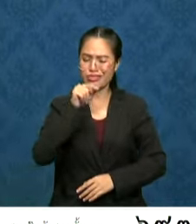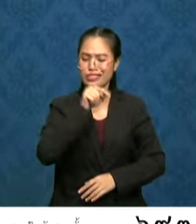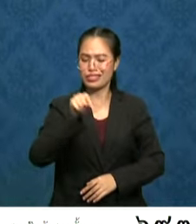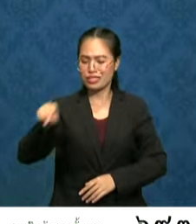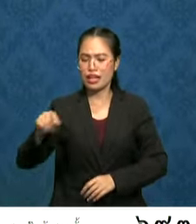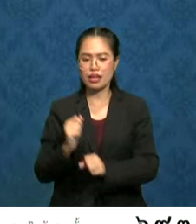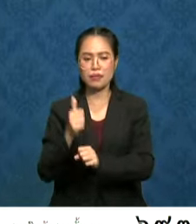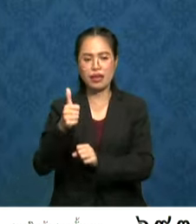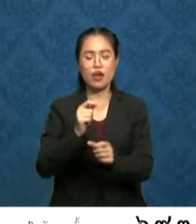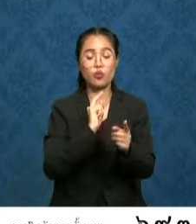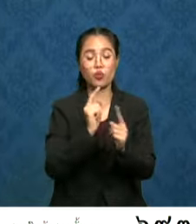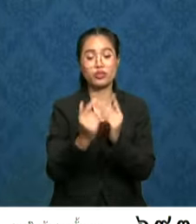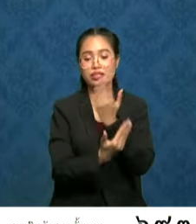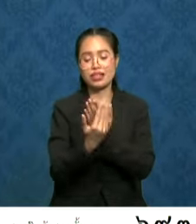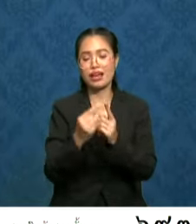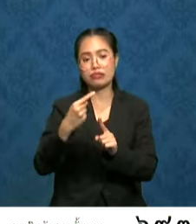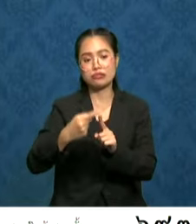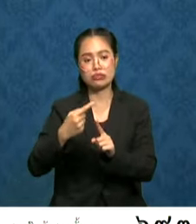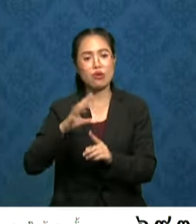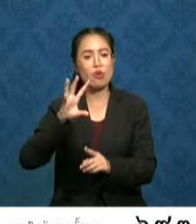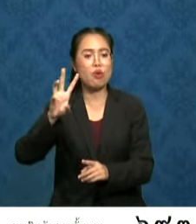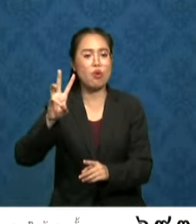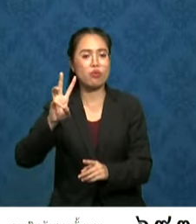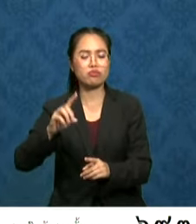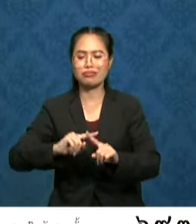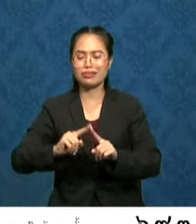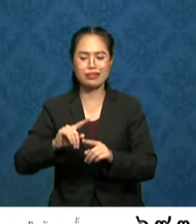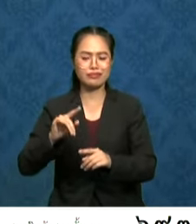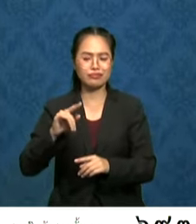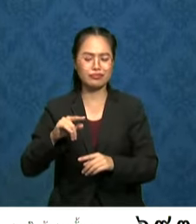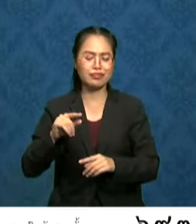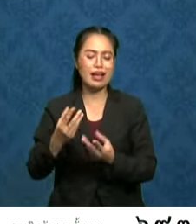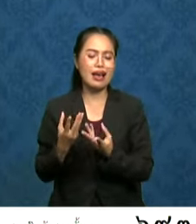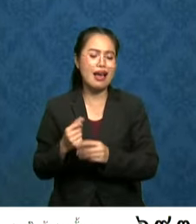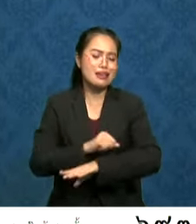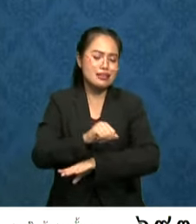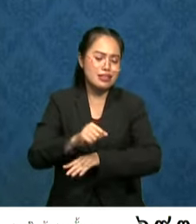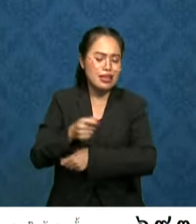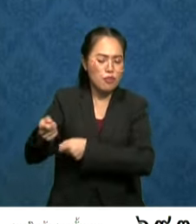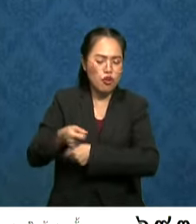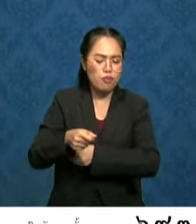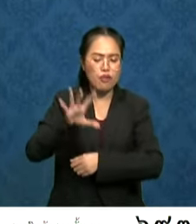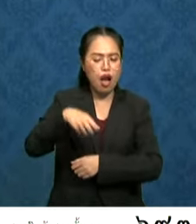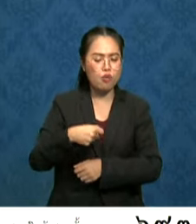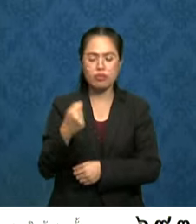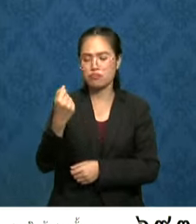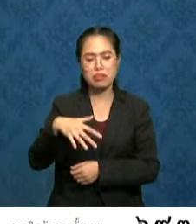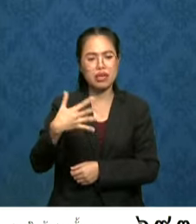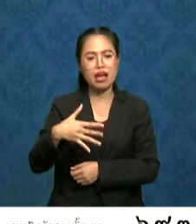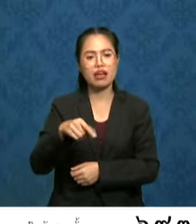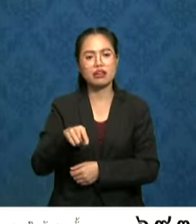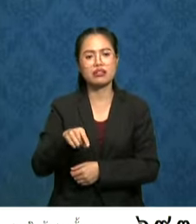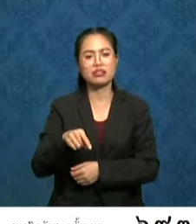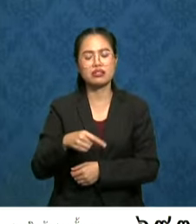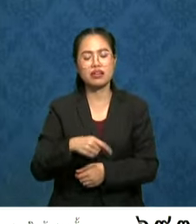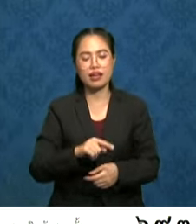เจรจามา 6เดือนแล้วค่ะก็ยังคงไม่ได้สนามบินกลับเอ่อสนามกอล์ฟกลับคืนมาขยายรันเวยค่ะลง